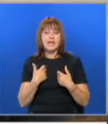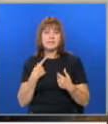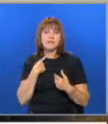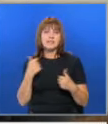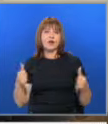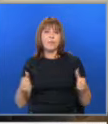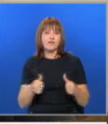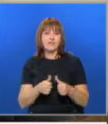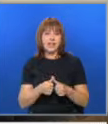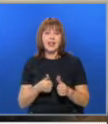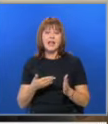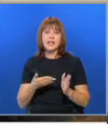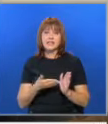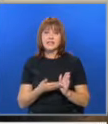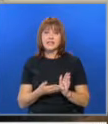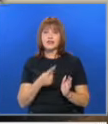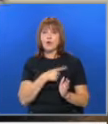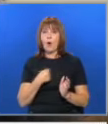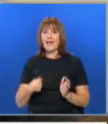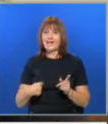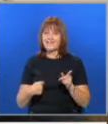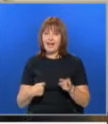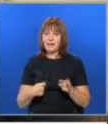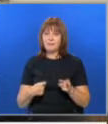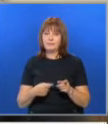срещу представителката на китайско Тайпе.